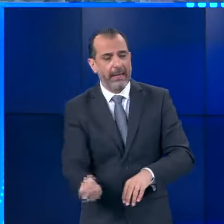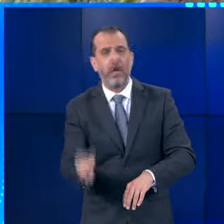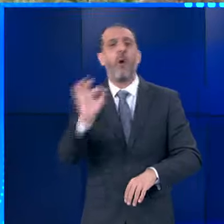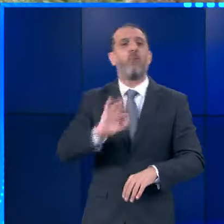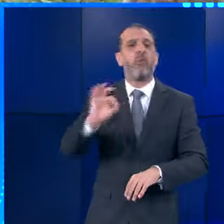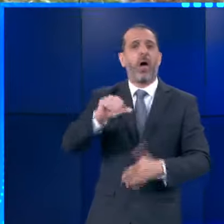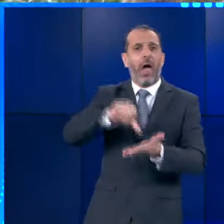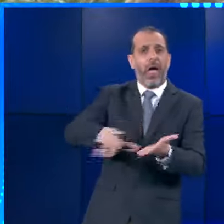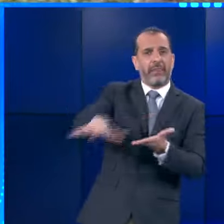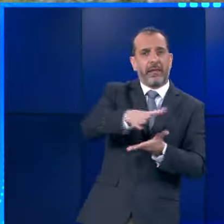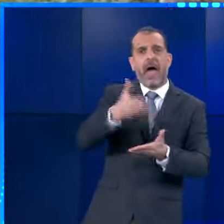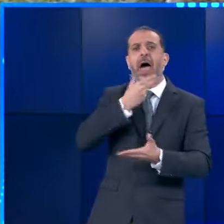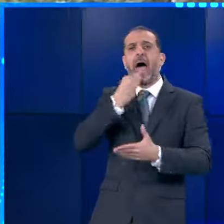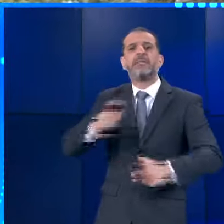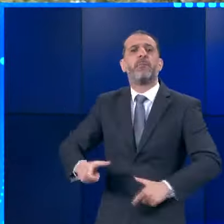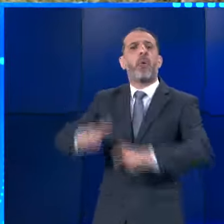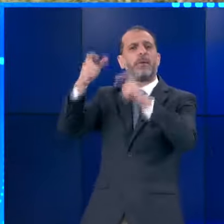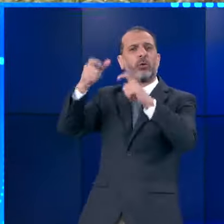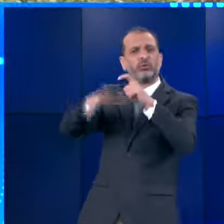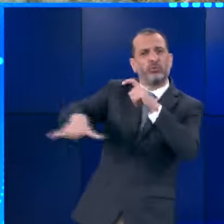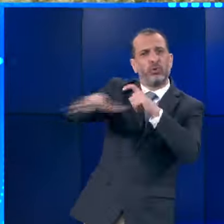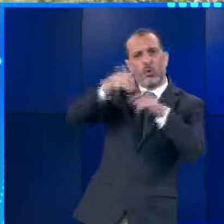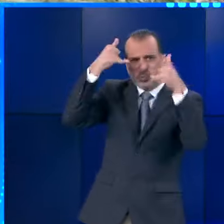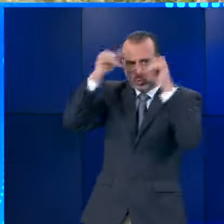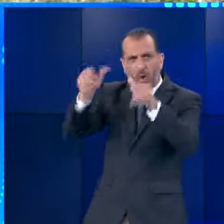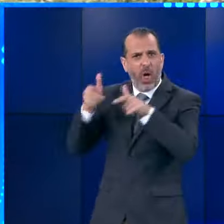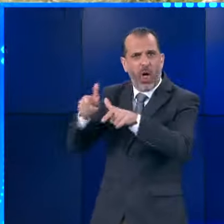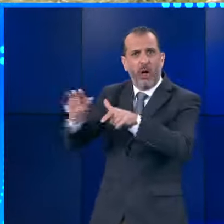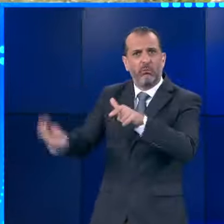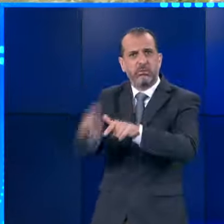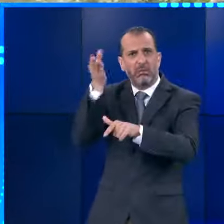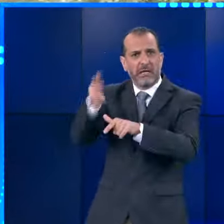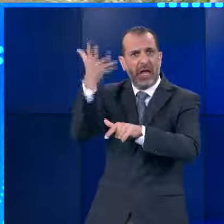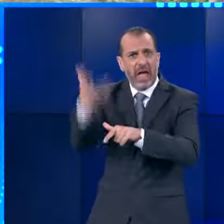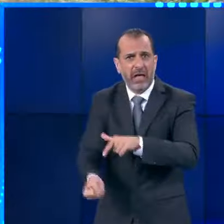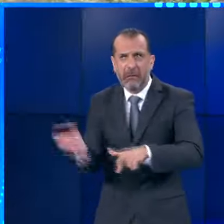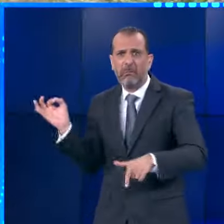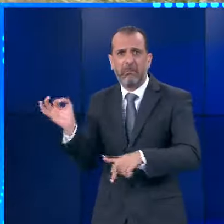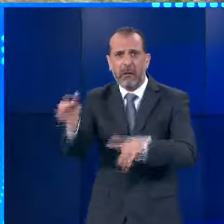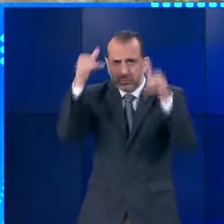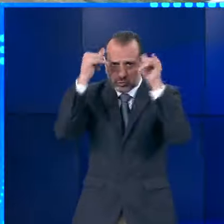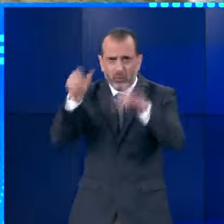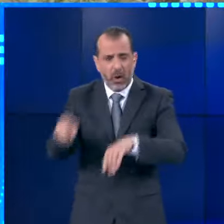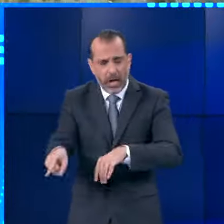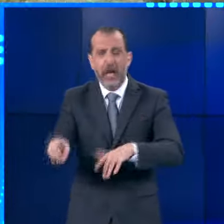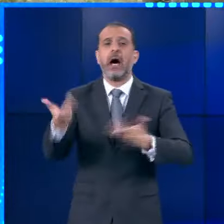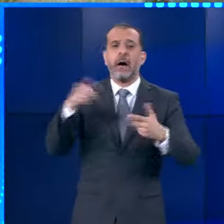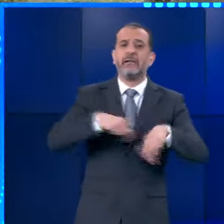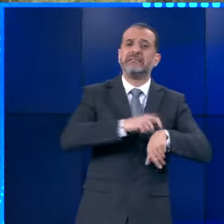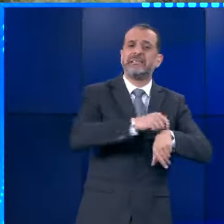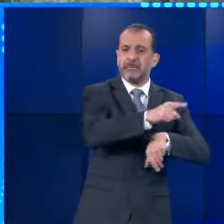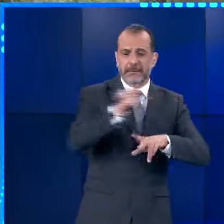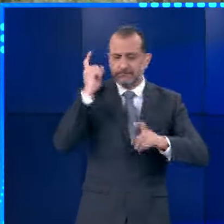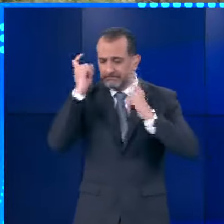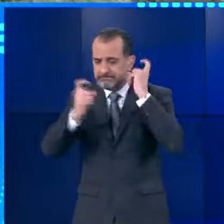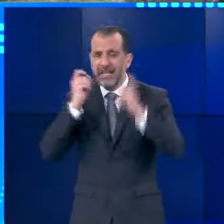Ασπροπύργου. Ο Γενικός Γραμματέας του Υπουργείου Αγροτικής Ανάπτυξης, ο κύριος Στρατάκος, σε δηλώσεις του ανέφερε ότι συζήτησαν για τον ορισμό